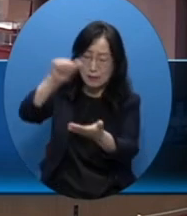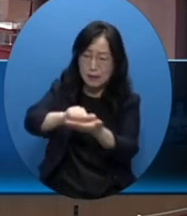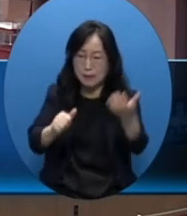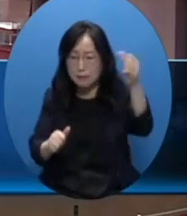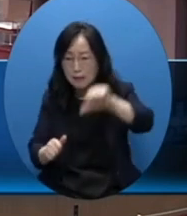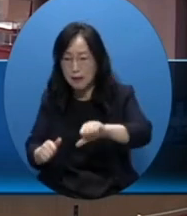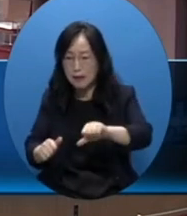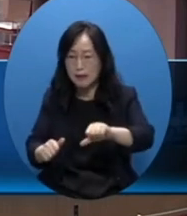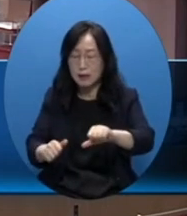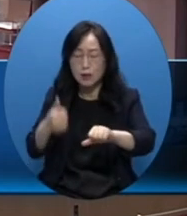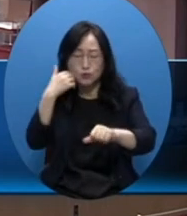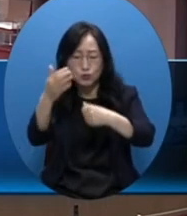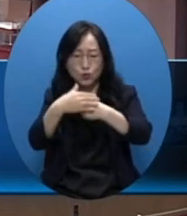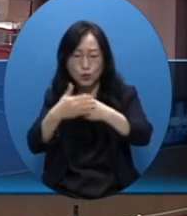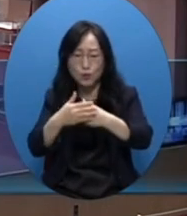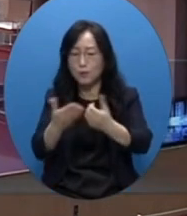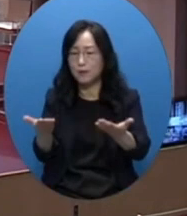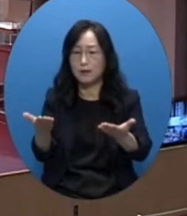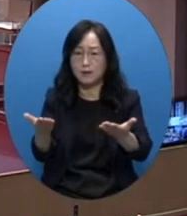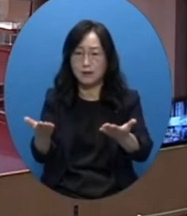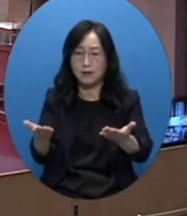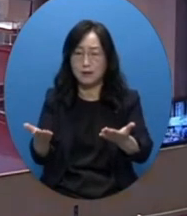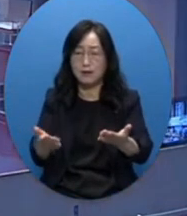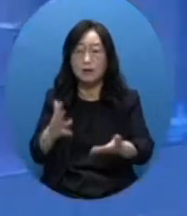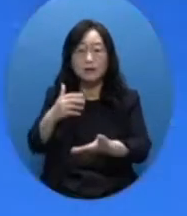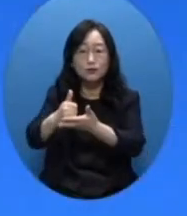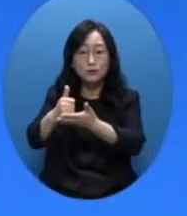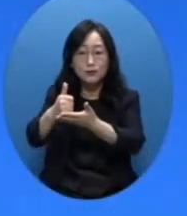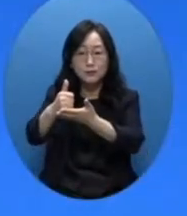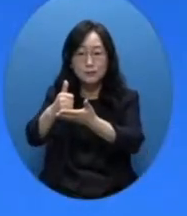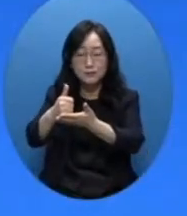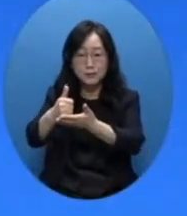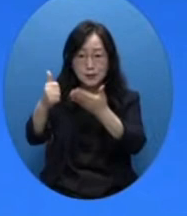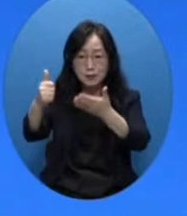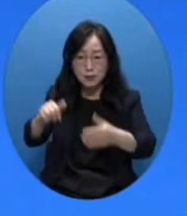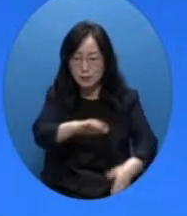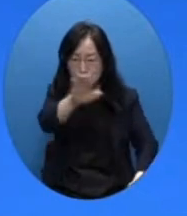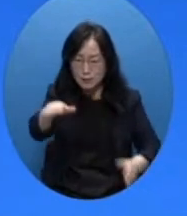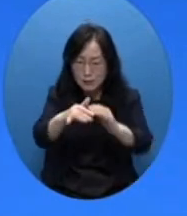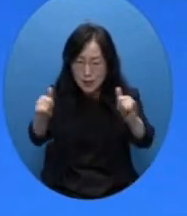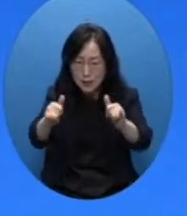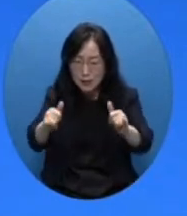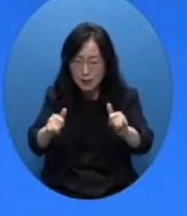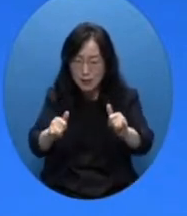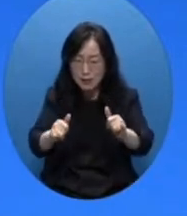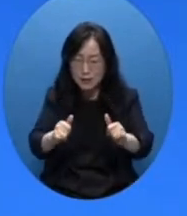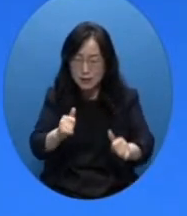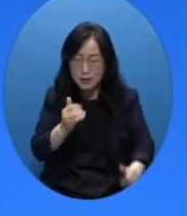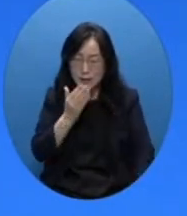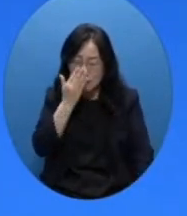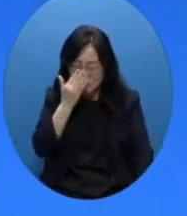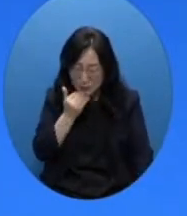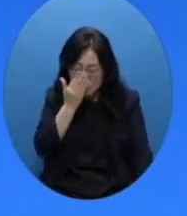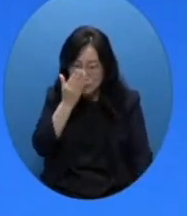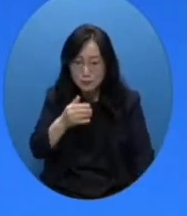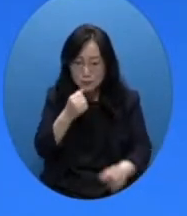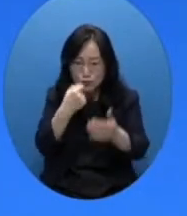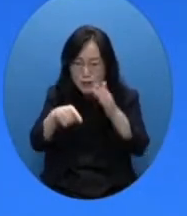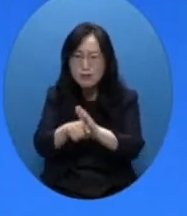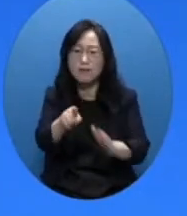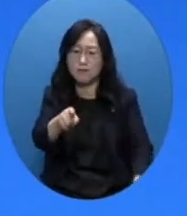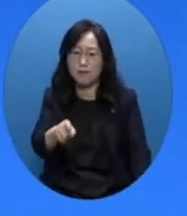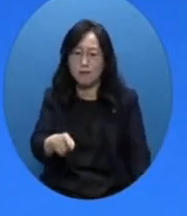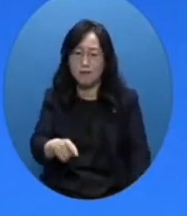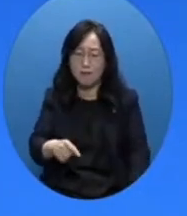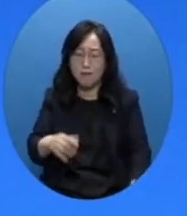자가 없었도다. 주님께서 우리를 깨뜨리시고 낮추시느라고 고난을 허락해 주신 것입니다. 고난 당할 때,